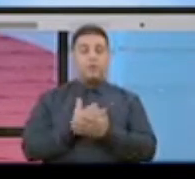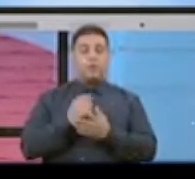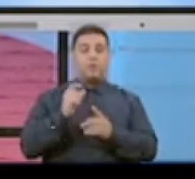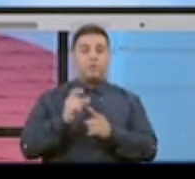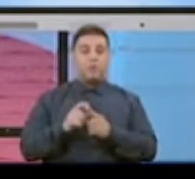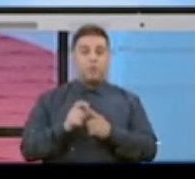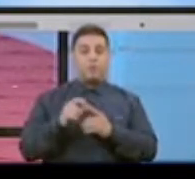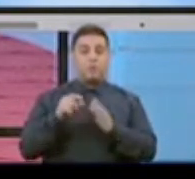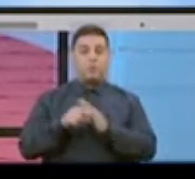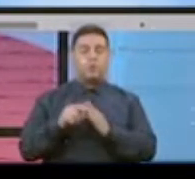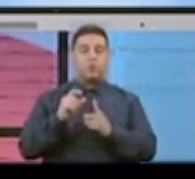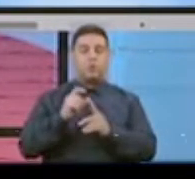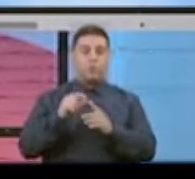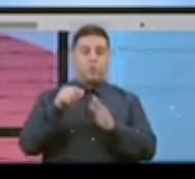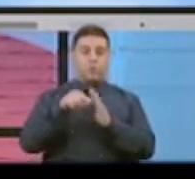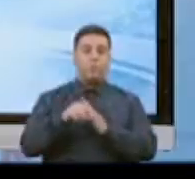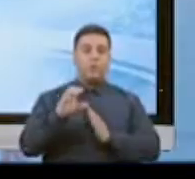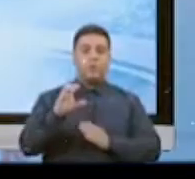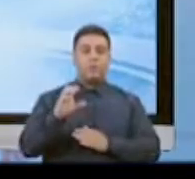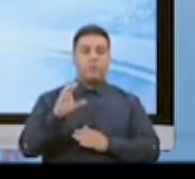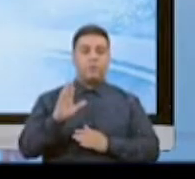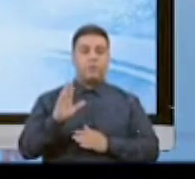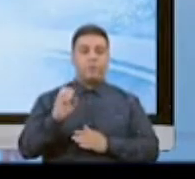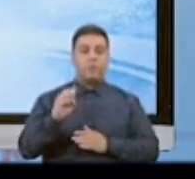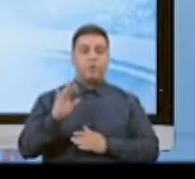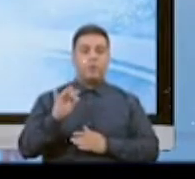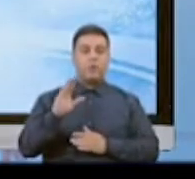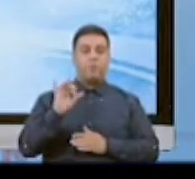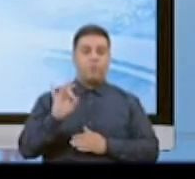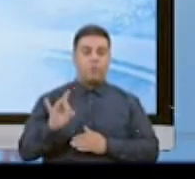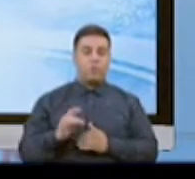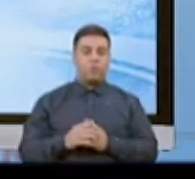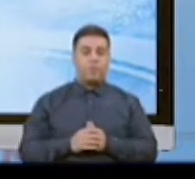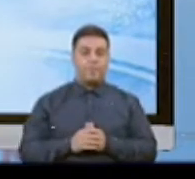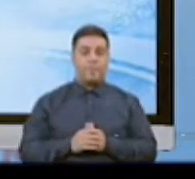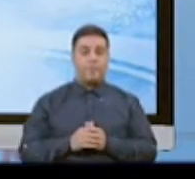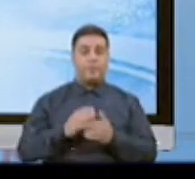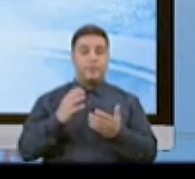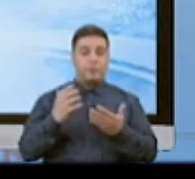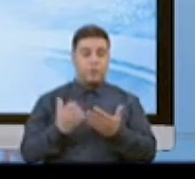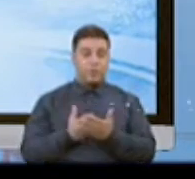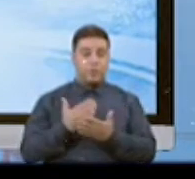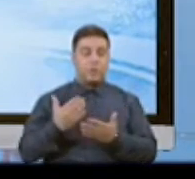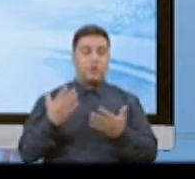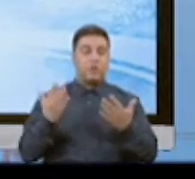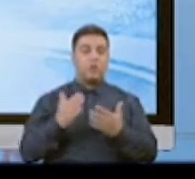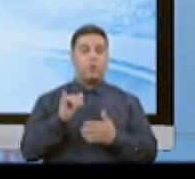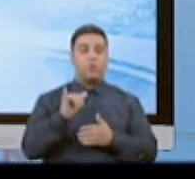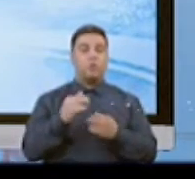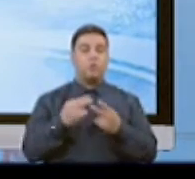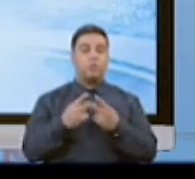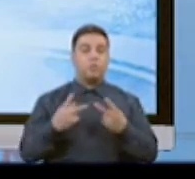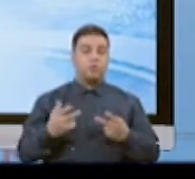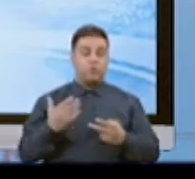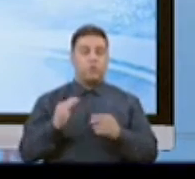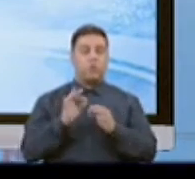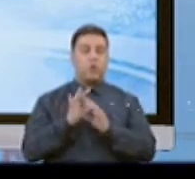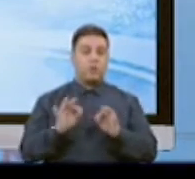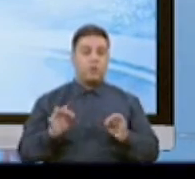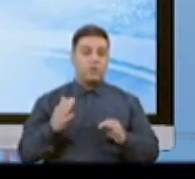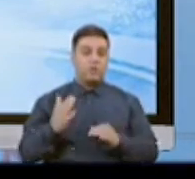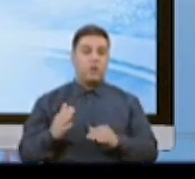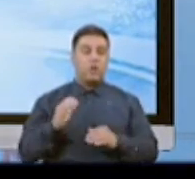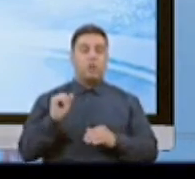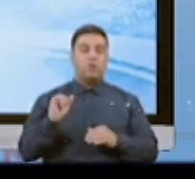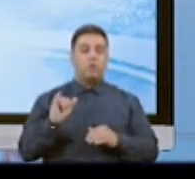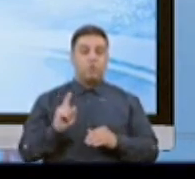в слове «светофор». Подумайте, попросите родных, чтобы вам помогли. Нашли? И какие у вас получились слова? Отлично! А